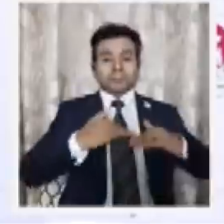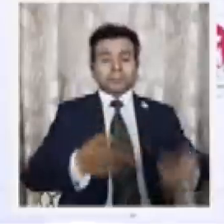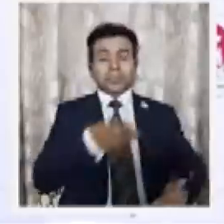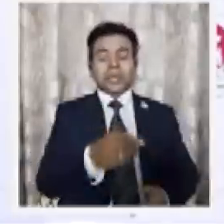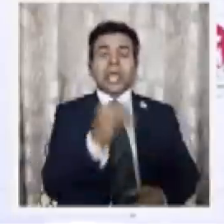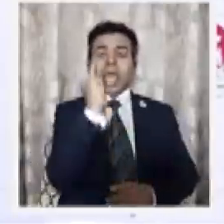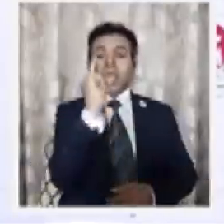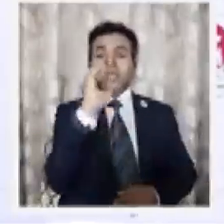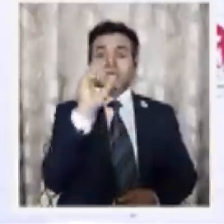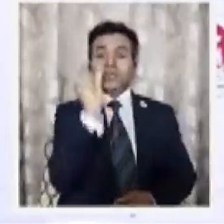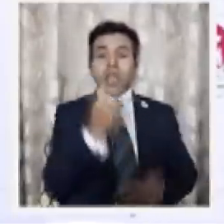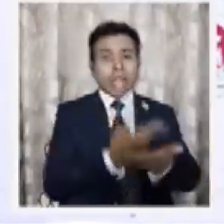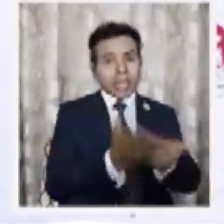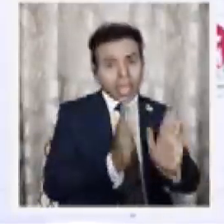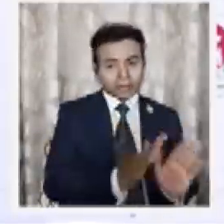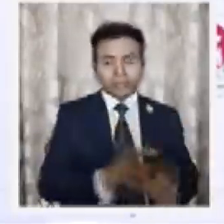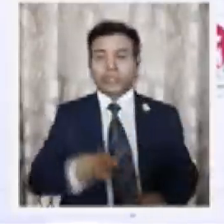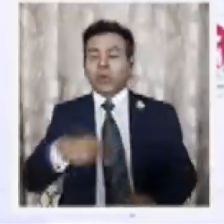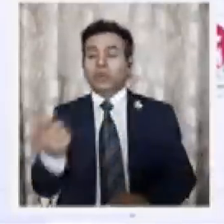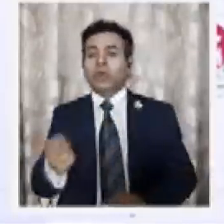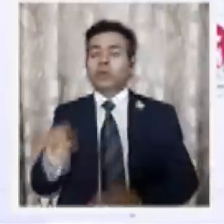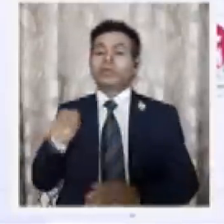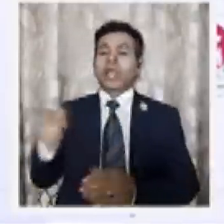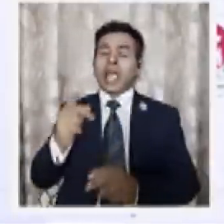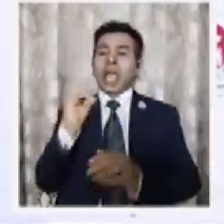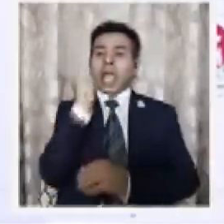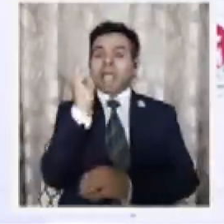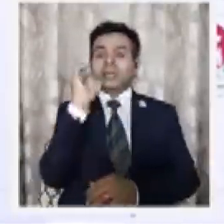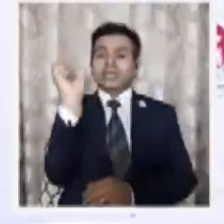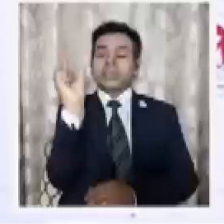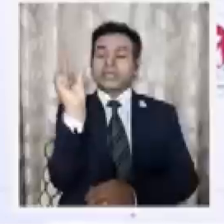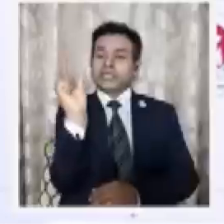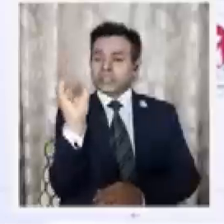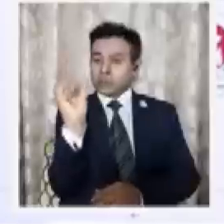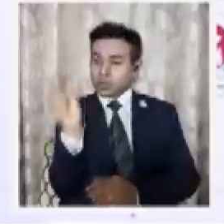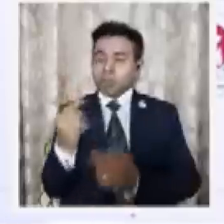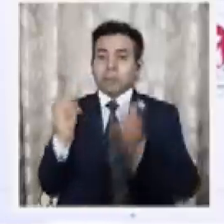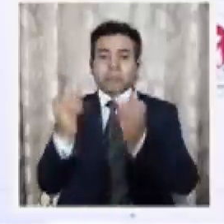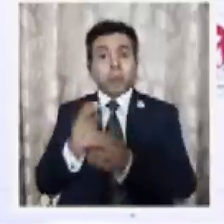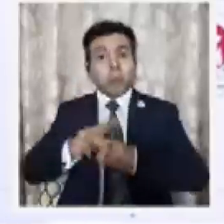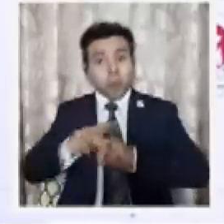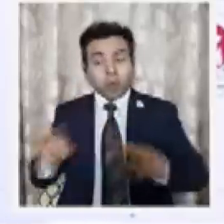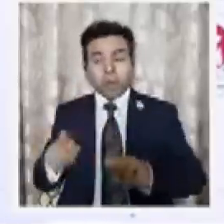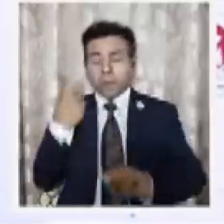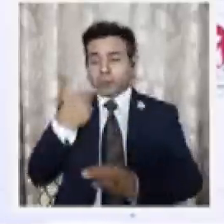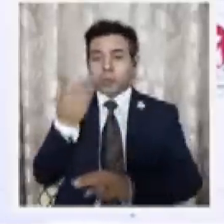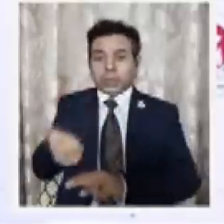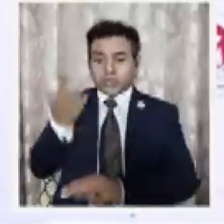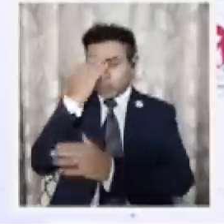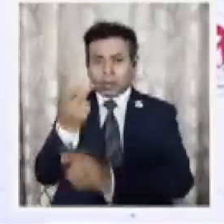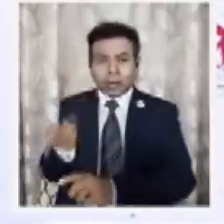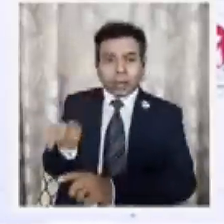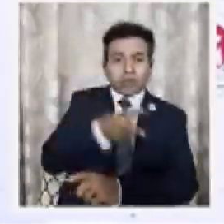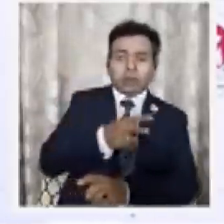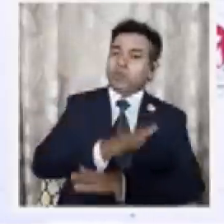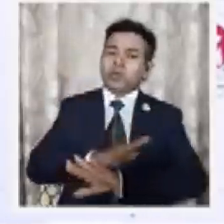বিভাগের আইসিইউর চাহিদা থাকলেও গাইনি এবং সার্জারি বিভাগের আইসিইউ খালি থাকলেও চিকিৎসাগত কারণে রোগী